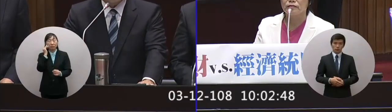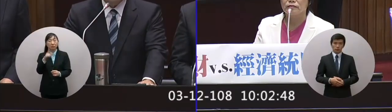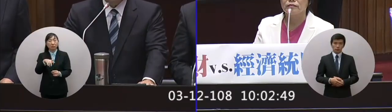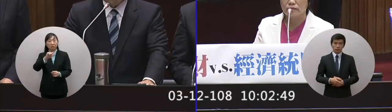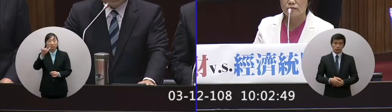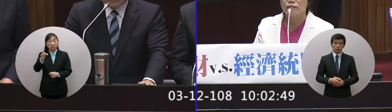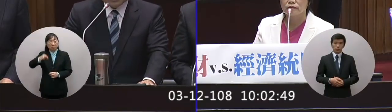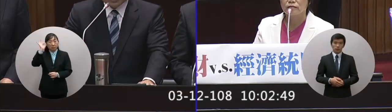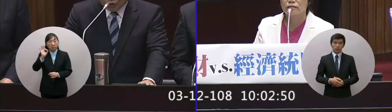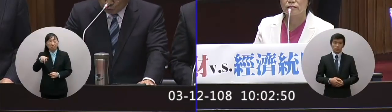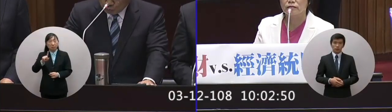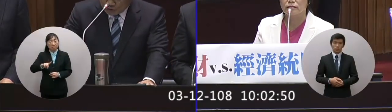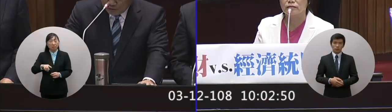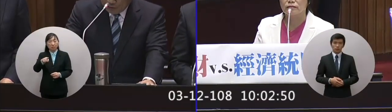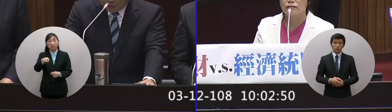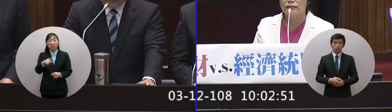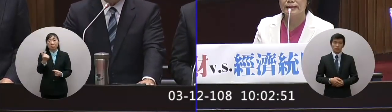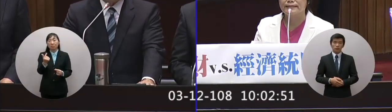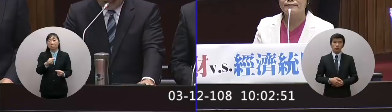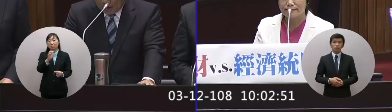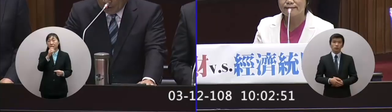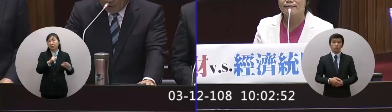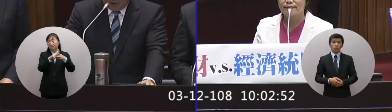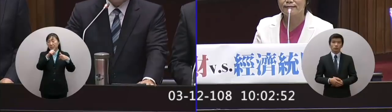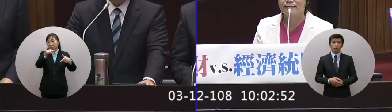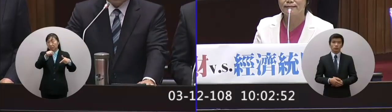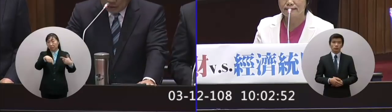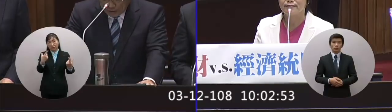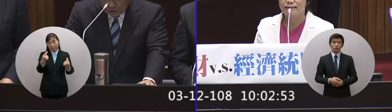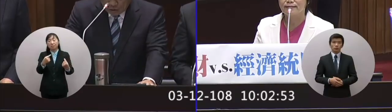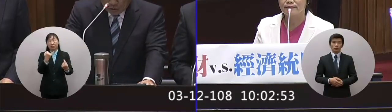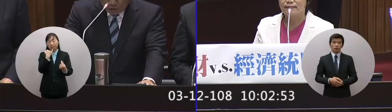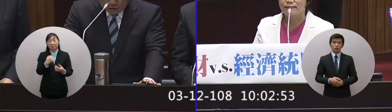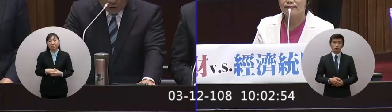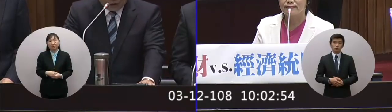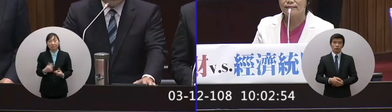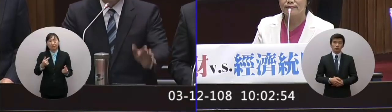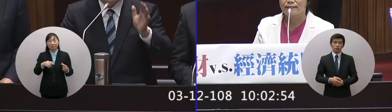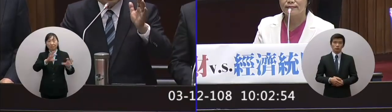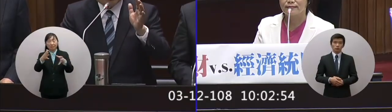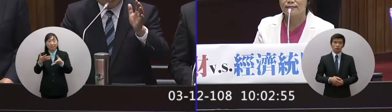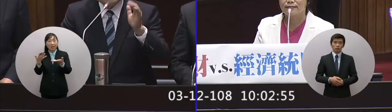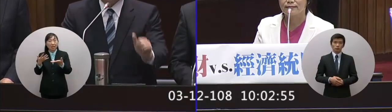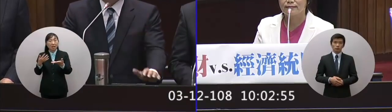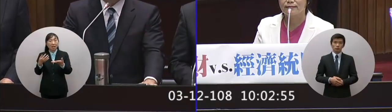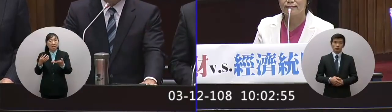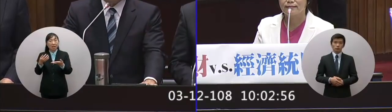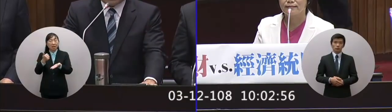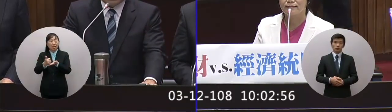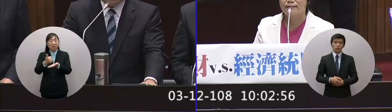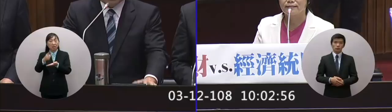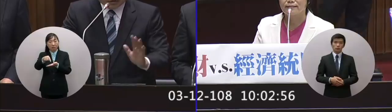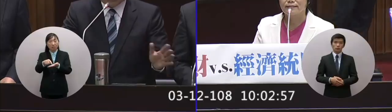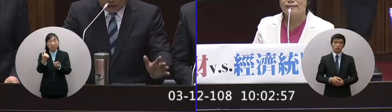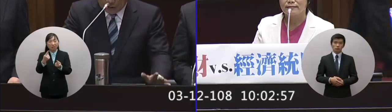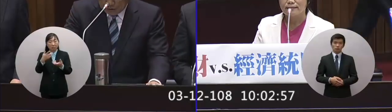值的产品，关键零组件的相关产业也可以，还有国际供应链基于关键地位的